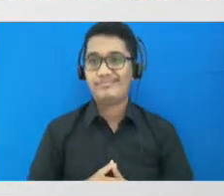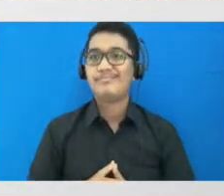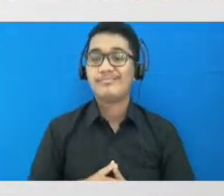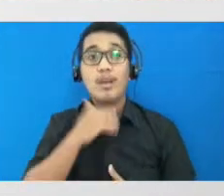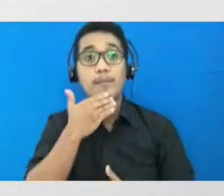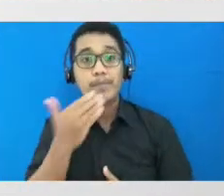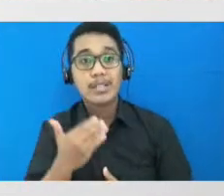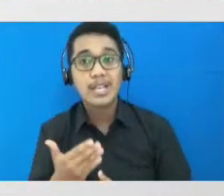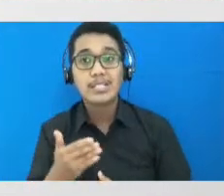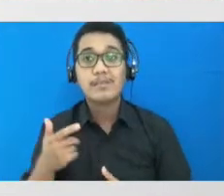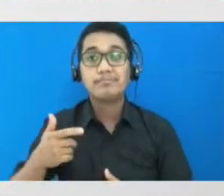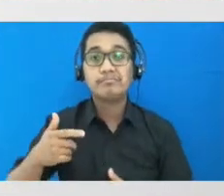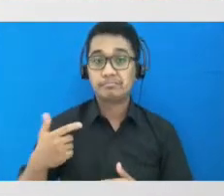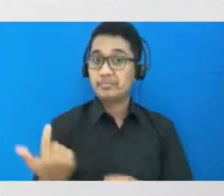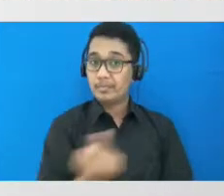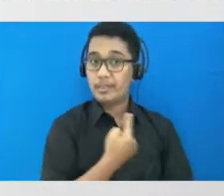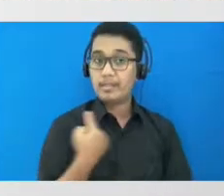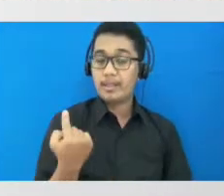biasanya kita